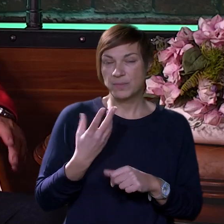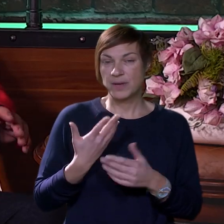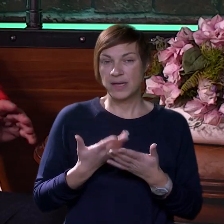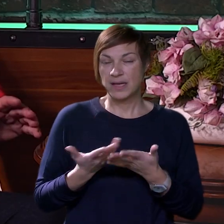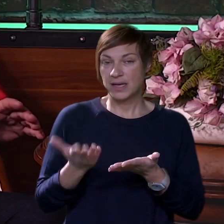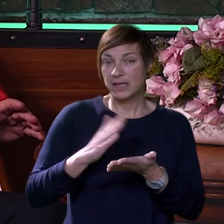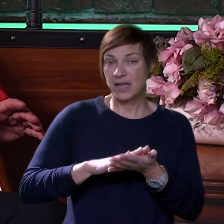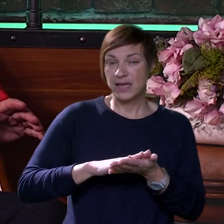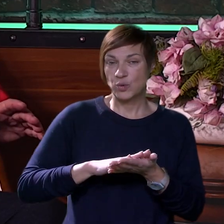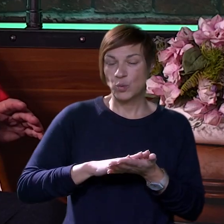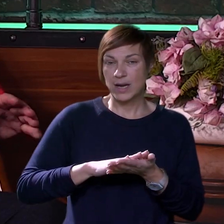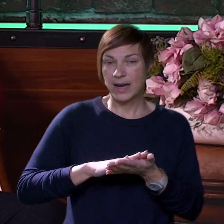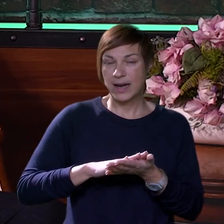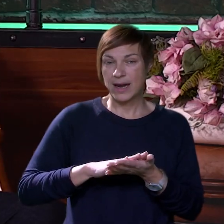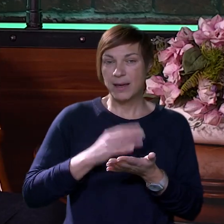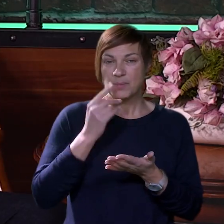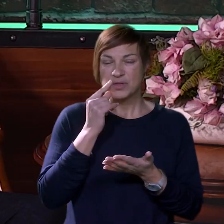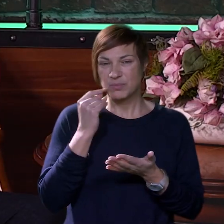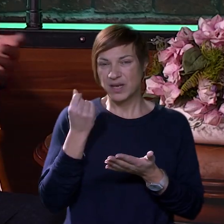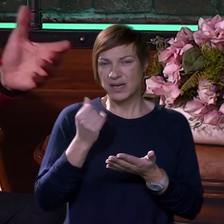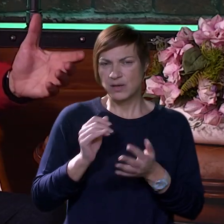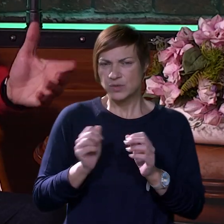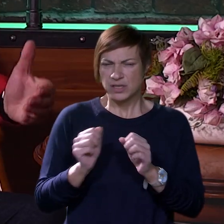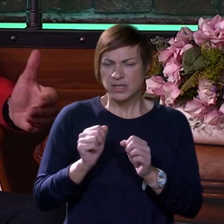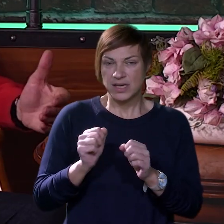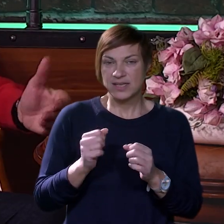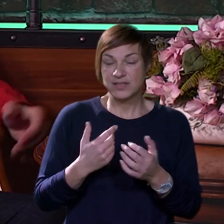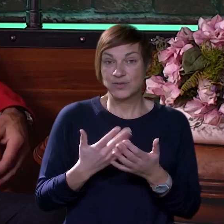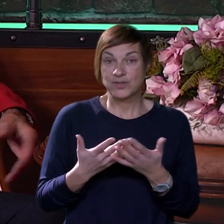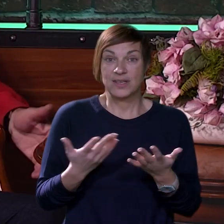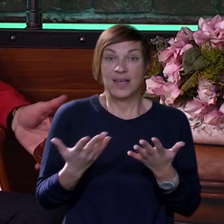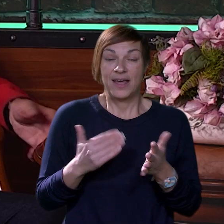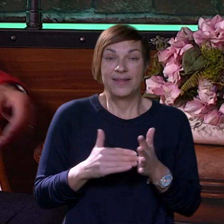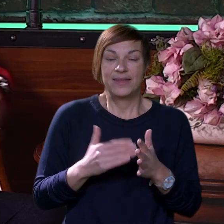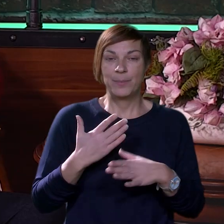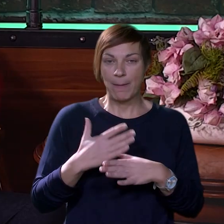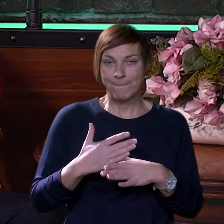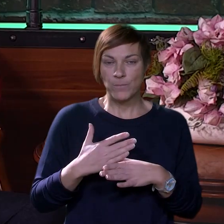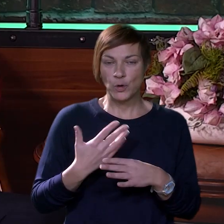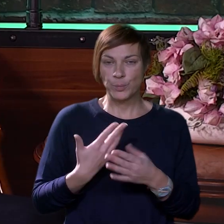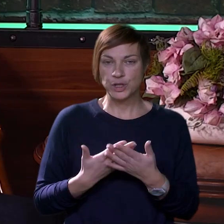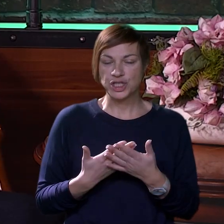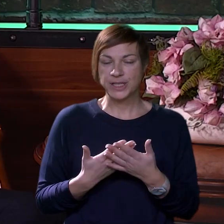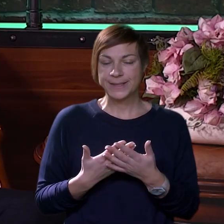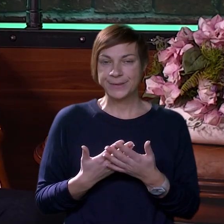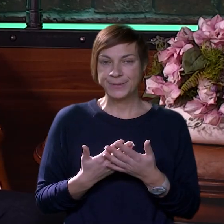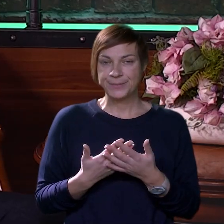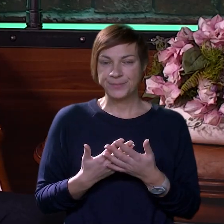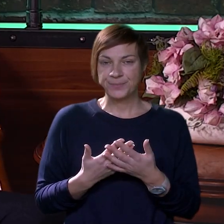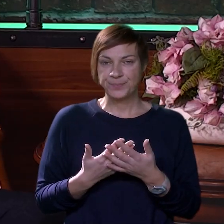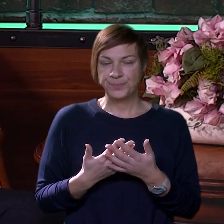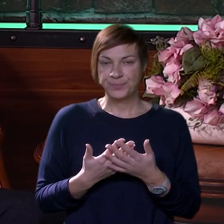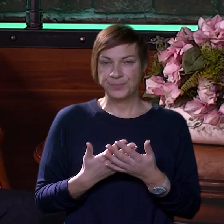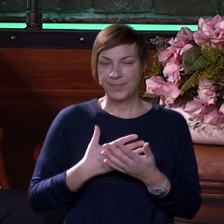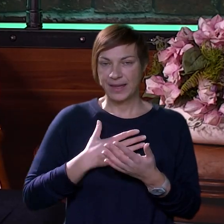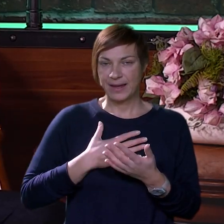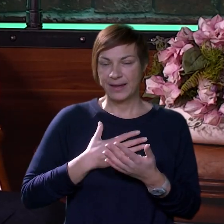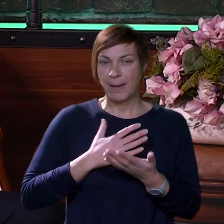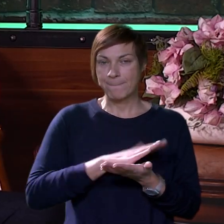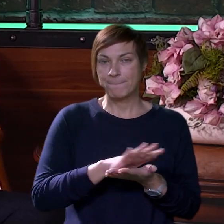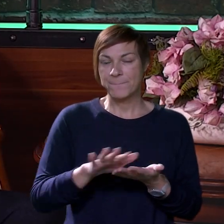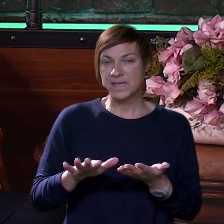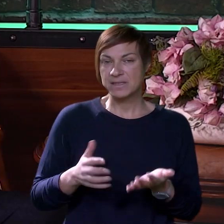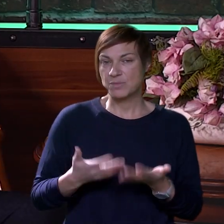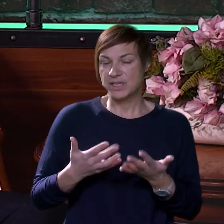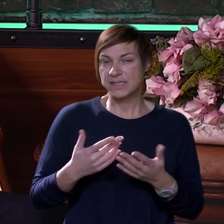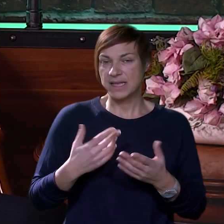Kad legnu napod, ono, pjena na usta, tresu se, treba pomoć, jel? Tako da smo mi u